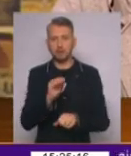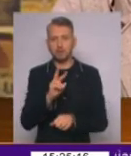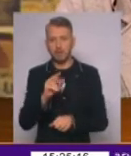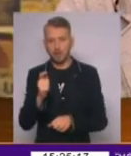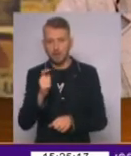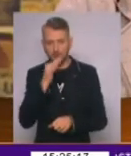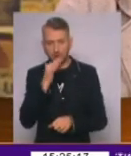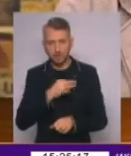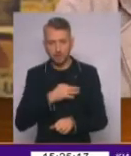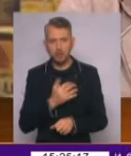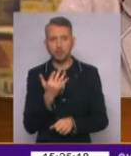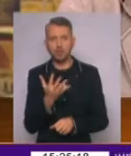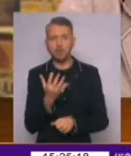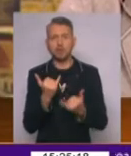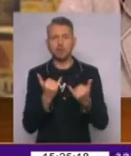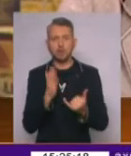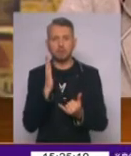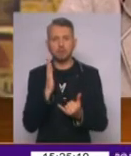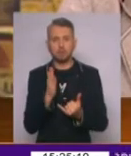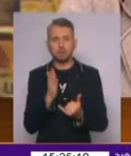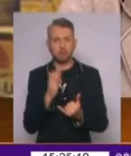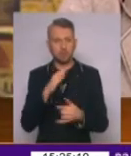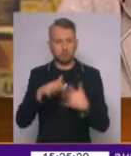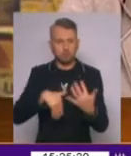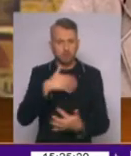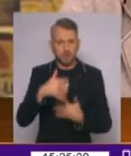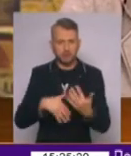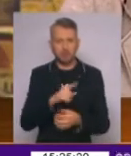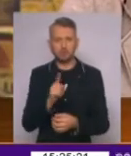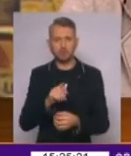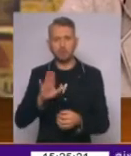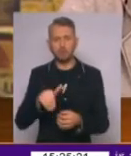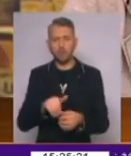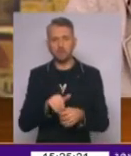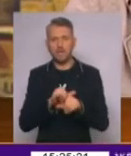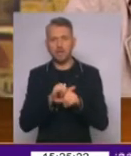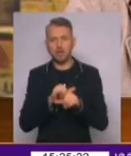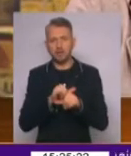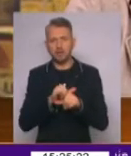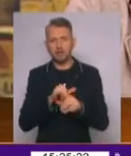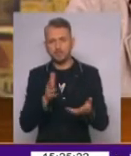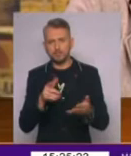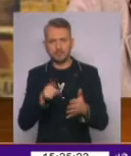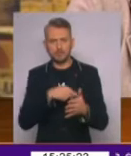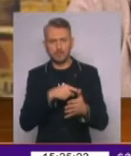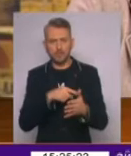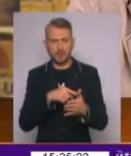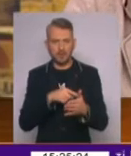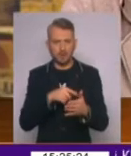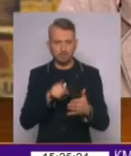будь ласка, скільки ще буде цим такої безпосередньо, що після розбиття Києва-Енерго, ось ці от ями,